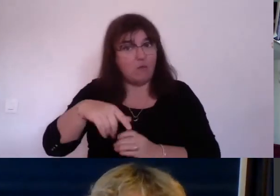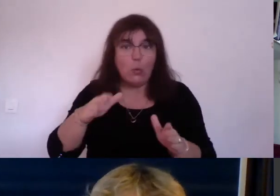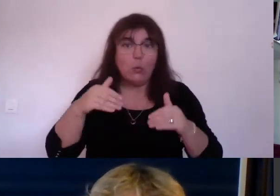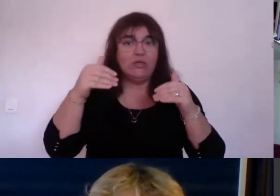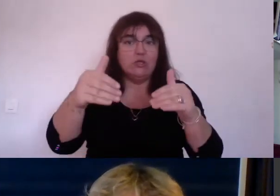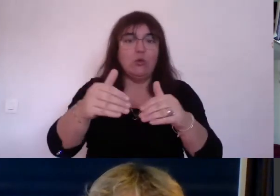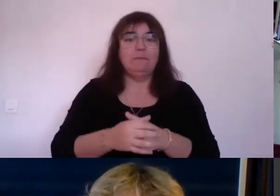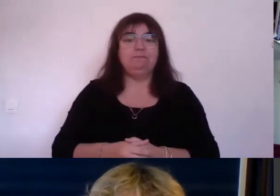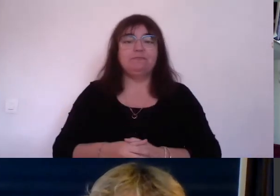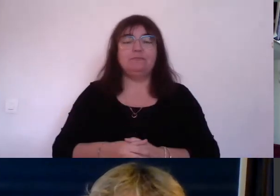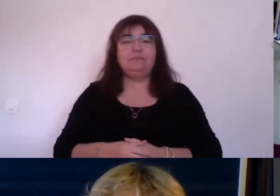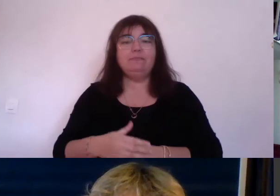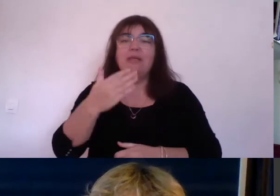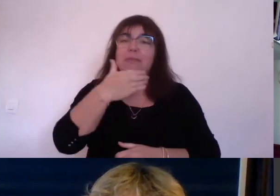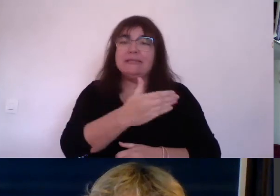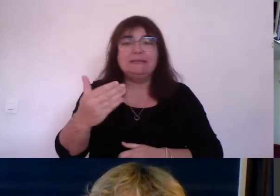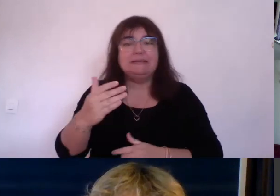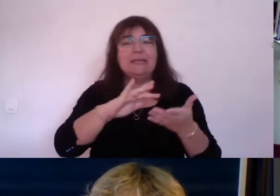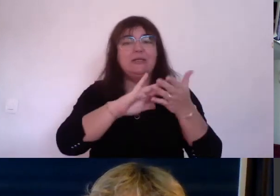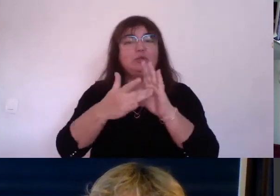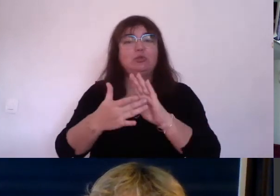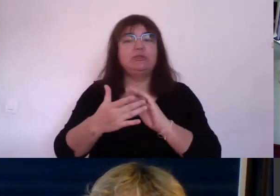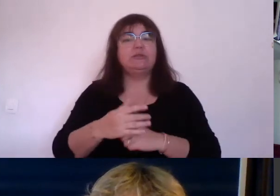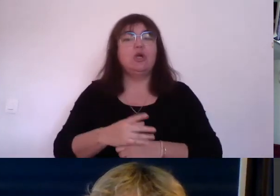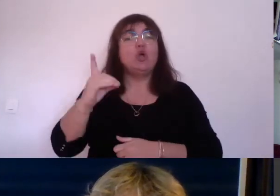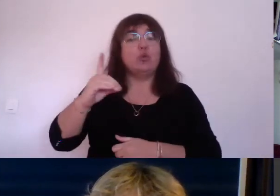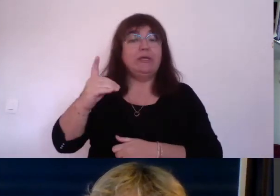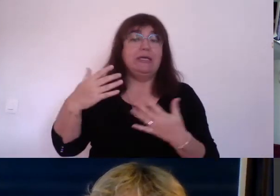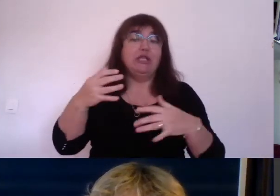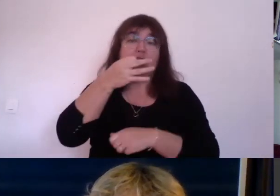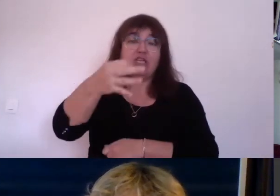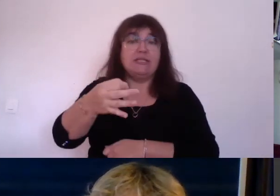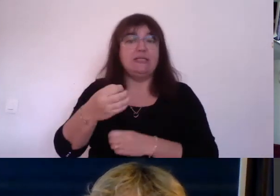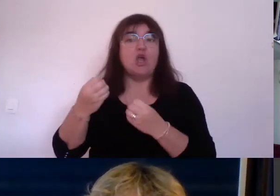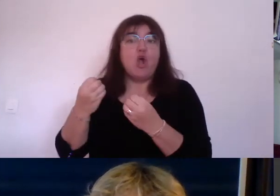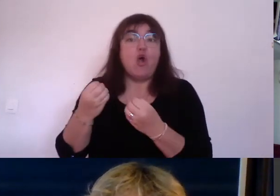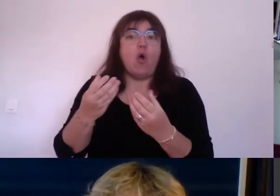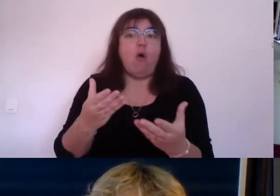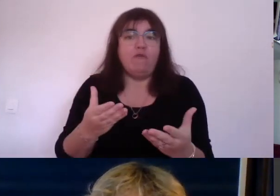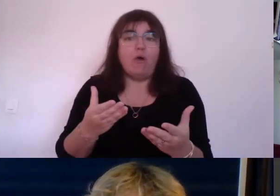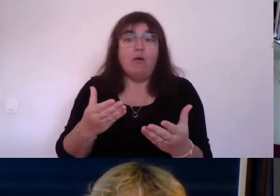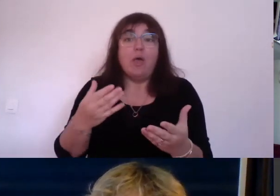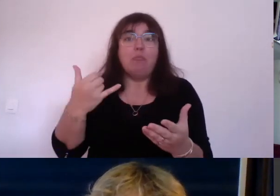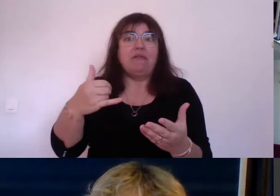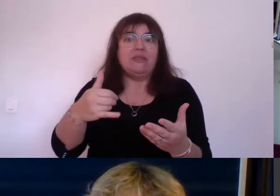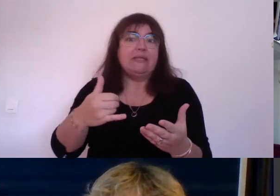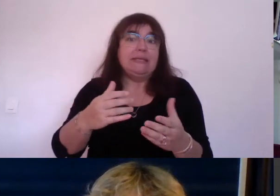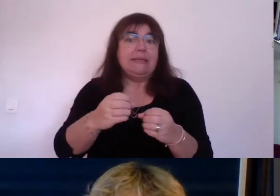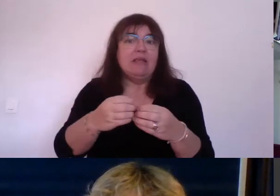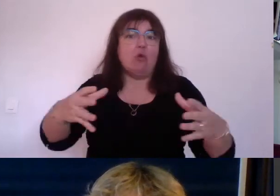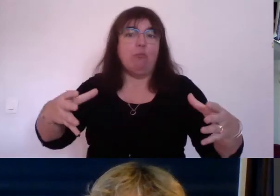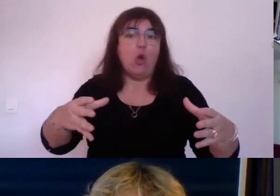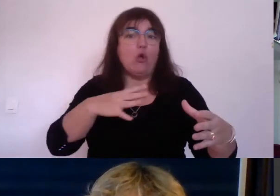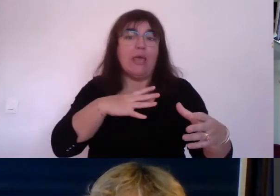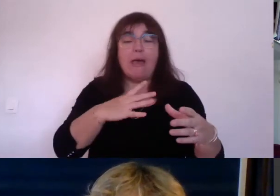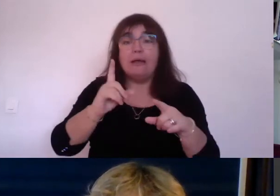Je remercie également tout le monde. Dominique l'a dit, ce sont des offres qui sont en train d'être développées. Il y a des initiatives qui